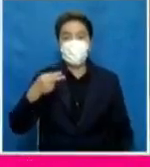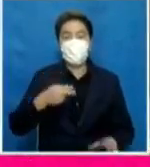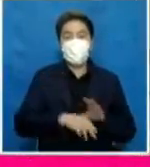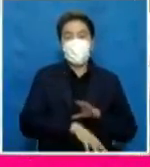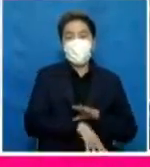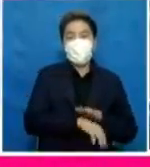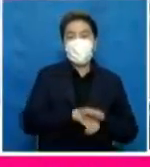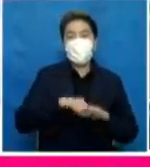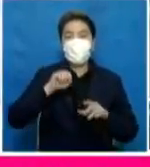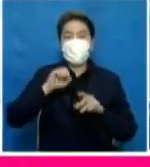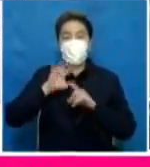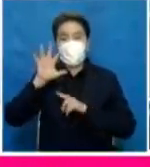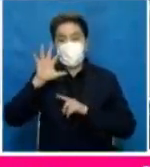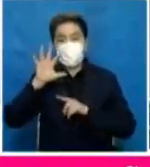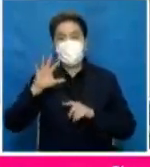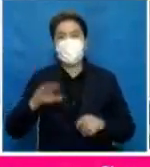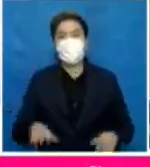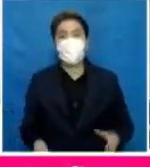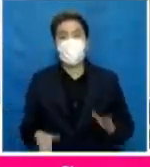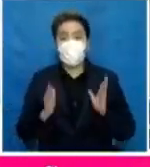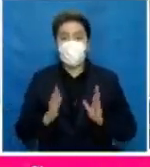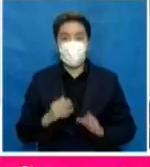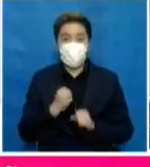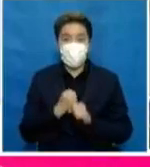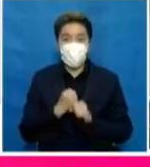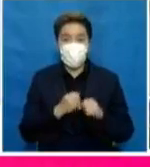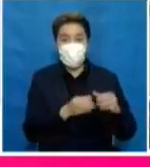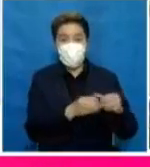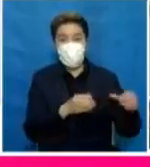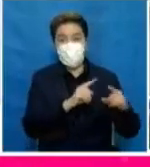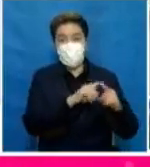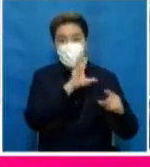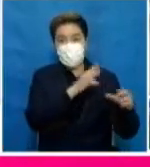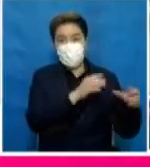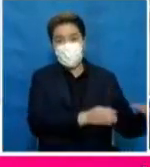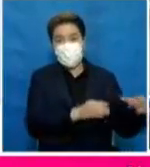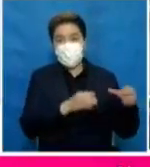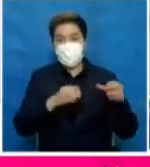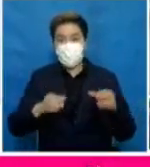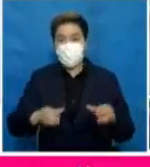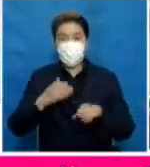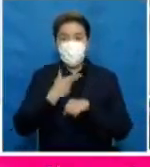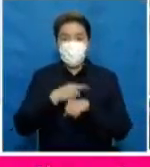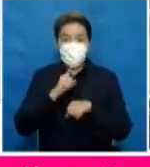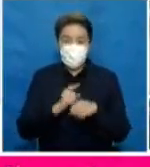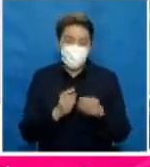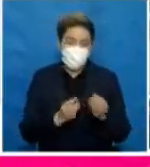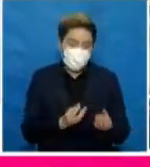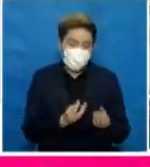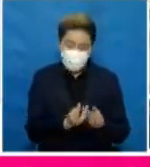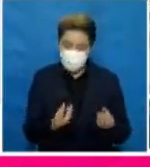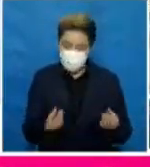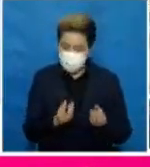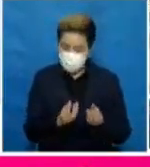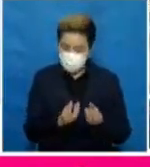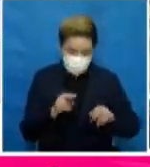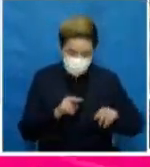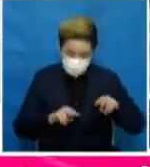5พนักงานนำกล่องลูกบอลยางหมายเลข5มาให้ประธานกรรมการได้ตรวจสอบ